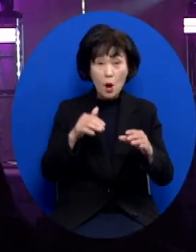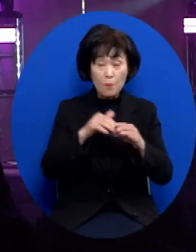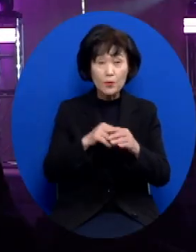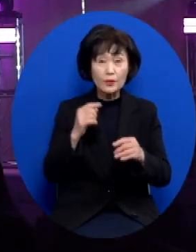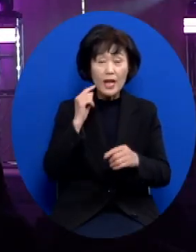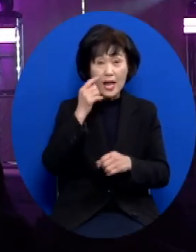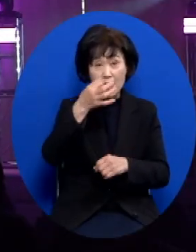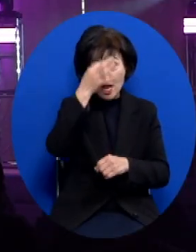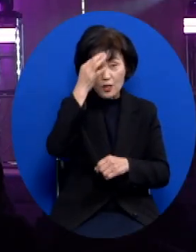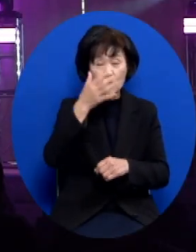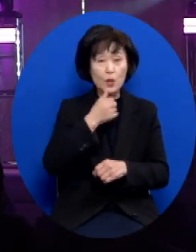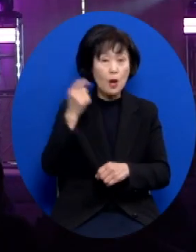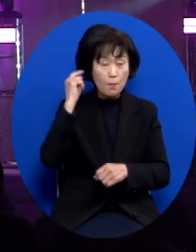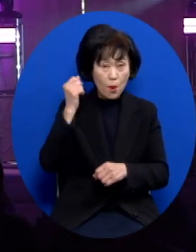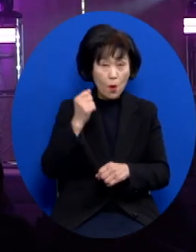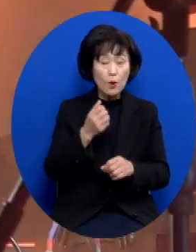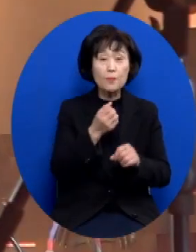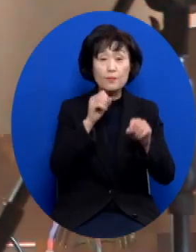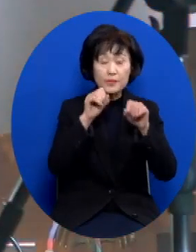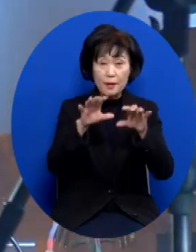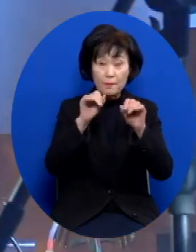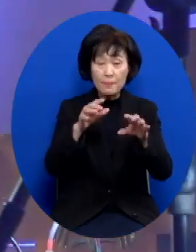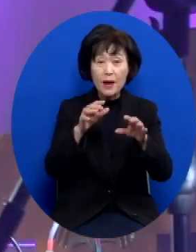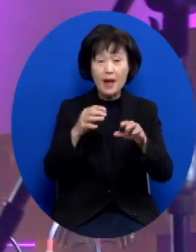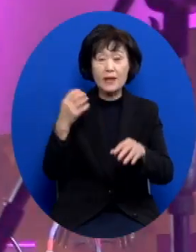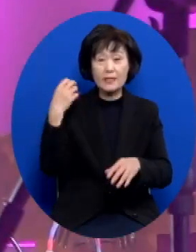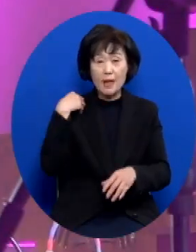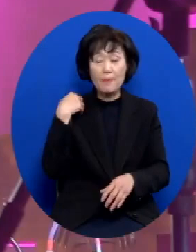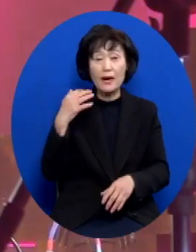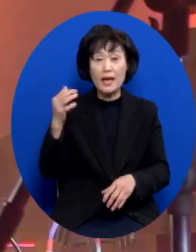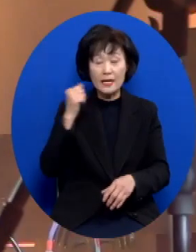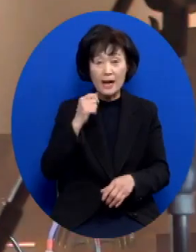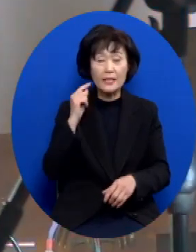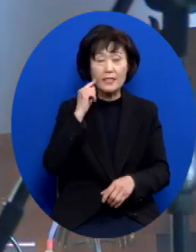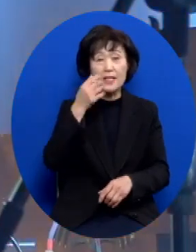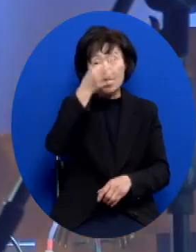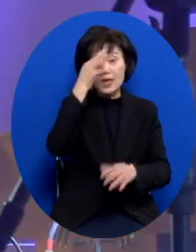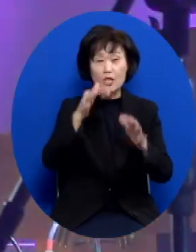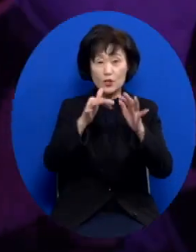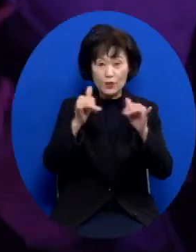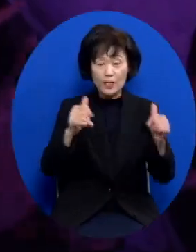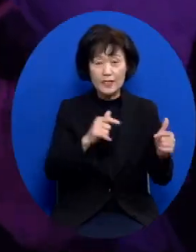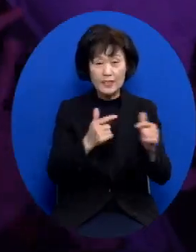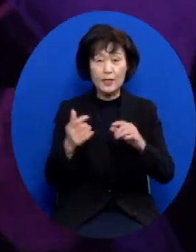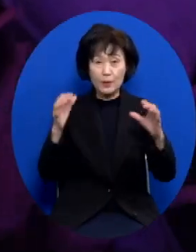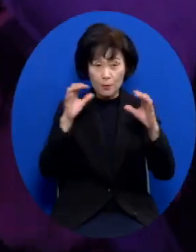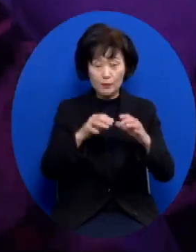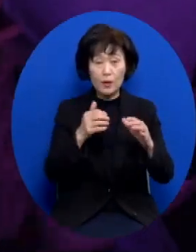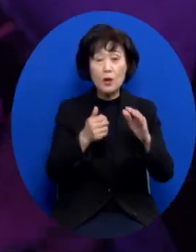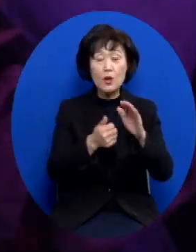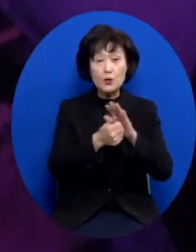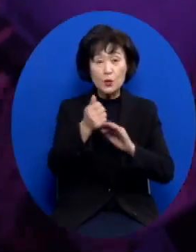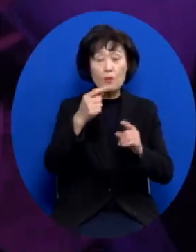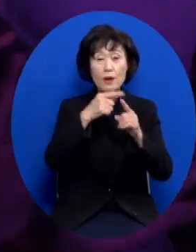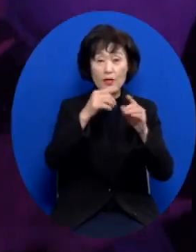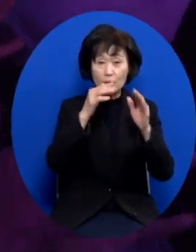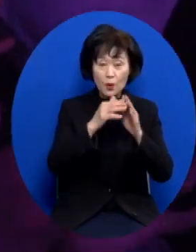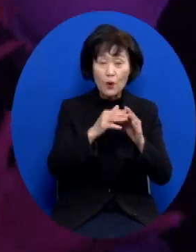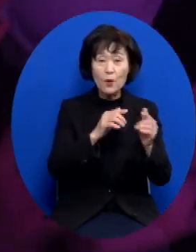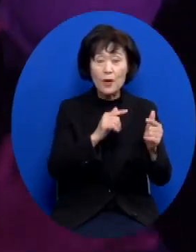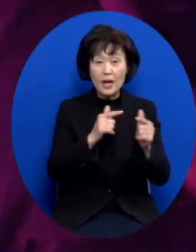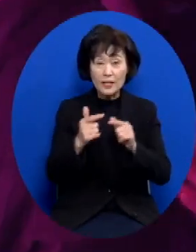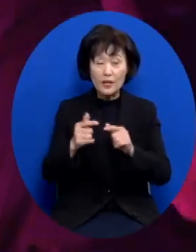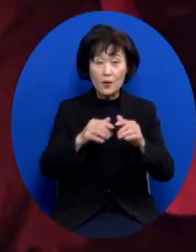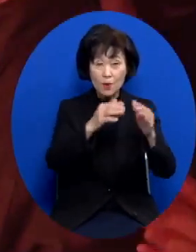문화예술과 복음 전파의 사명을 가진 크리스천 아티스트들이 한자리에 모였습니다. 소망교회와 프레이즈 게더링, 광야